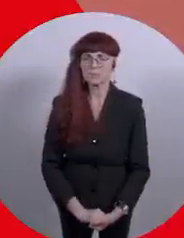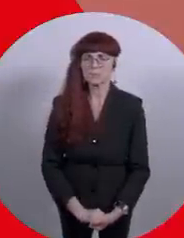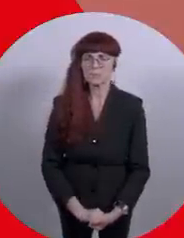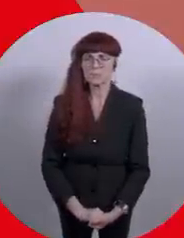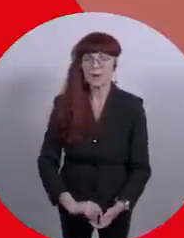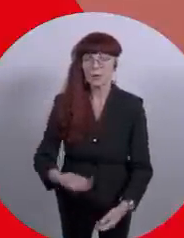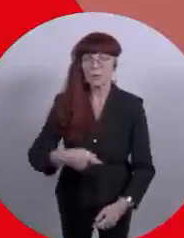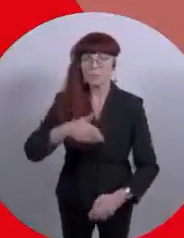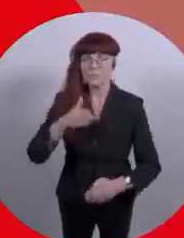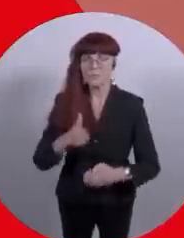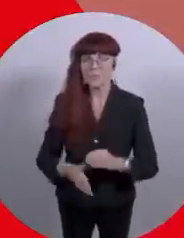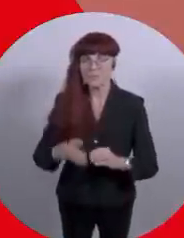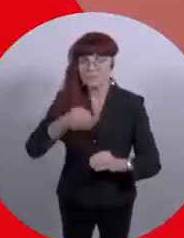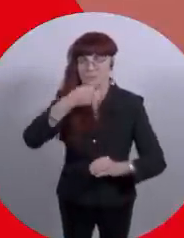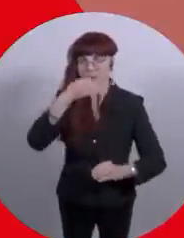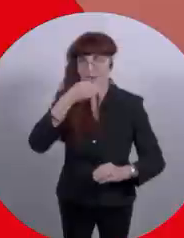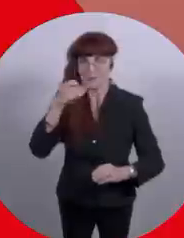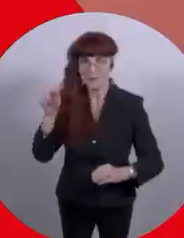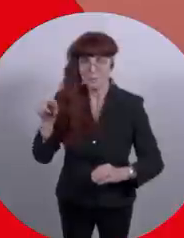förder